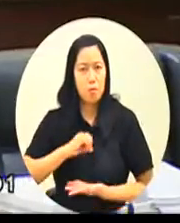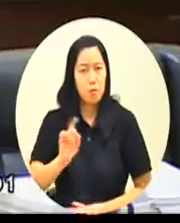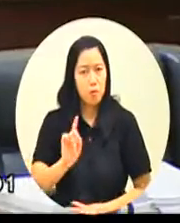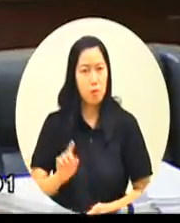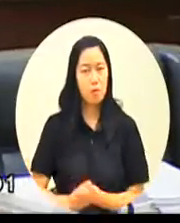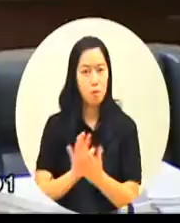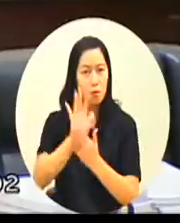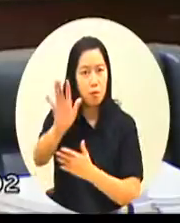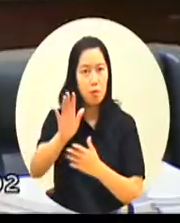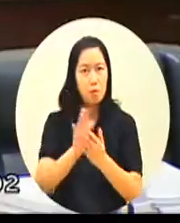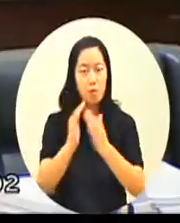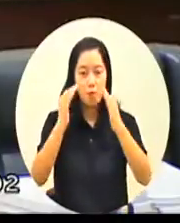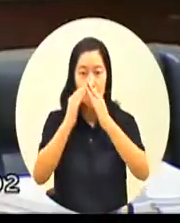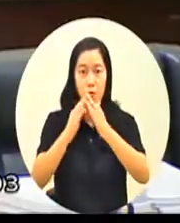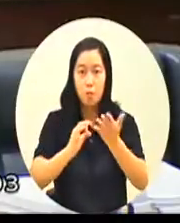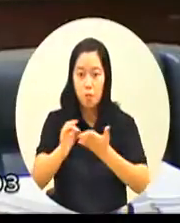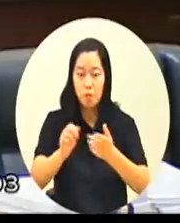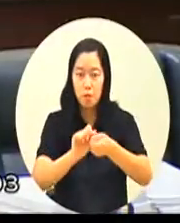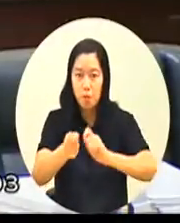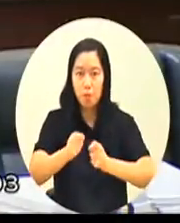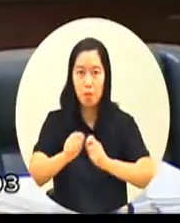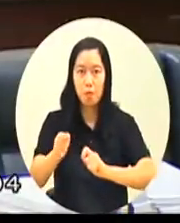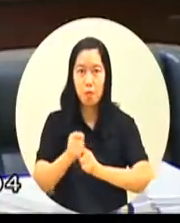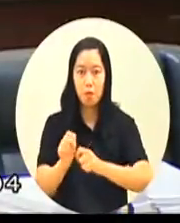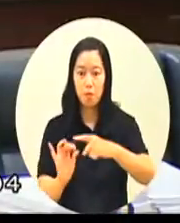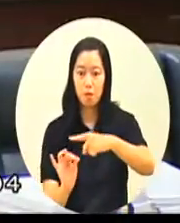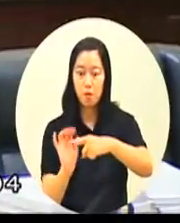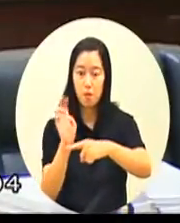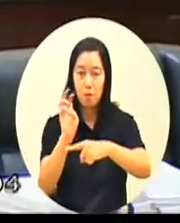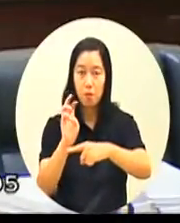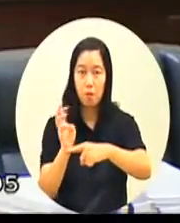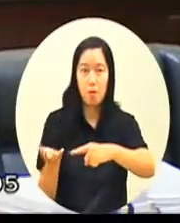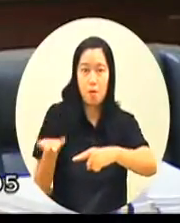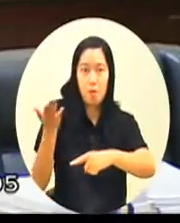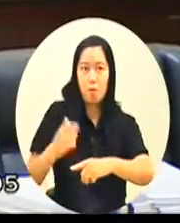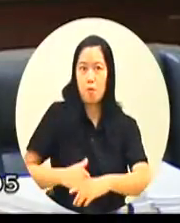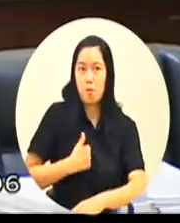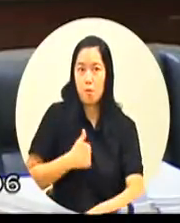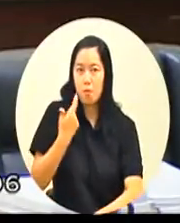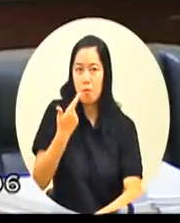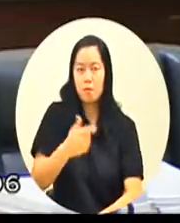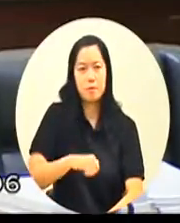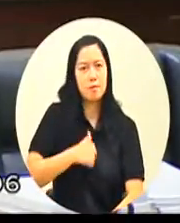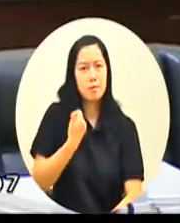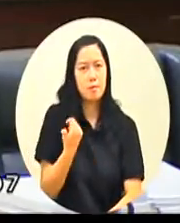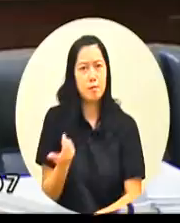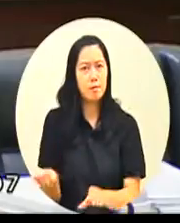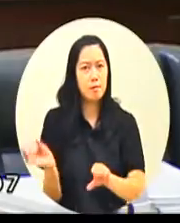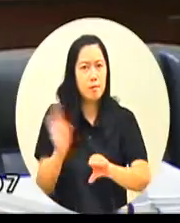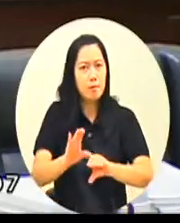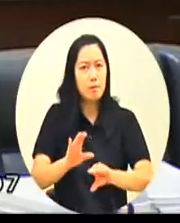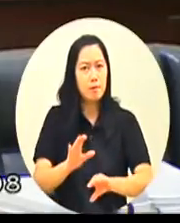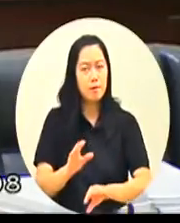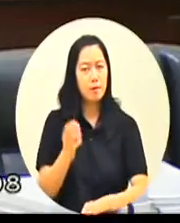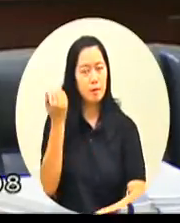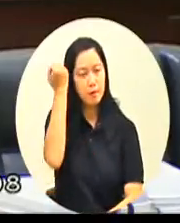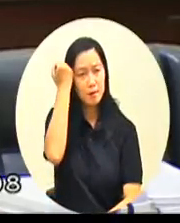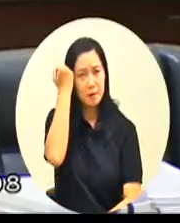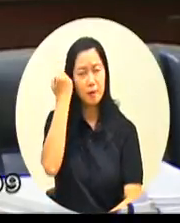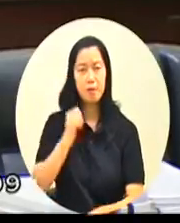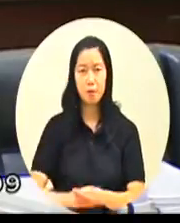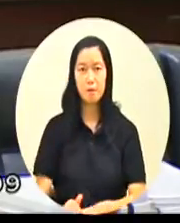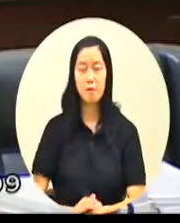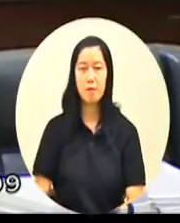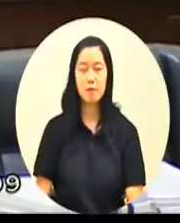税，可赶快平均要涨幅大概3%以上哦，这样的话真的是雪上加霜、 啊。不会啦，不会有3%这个问题啊。